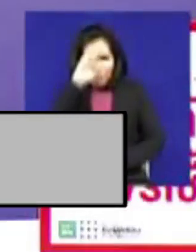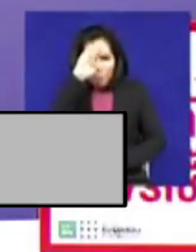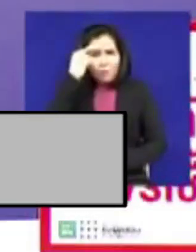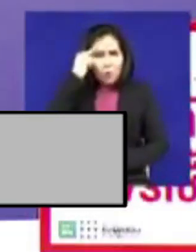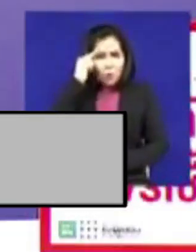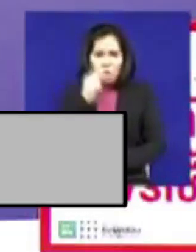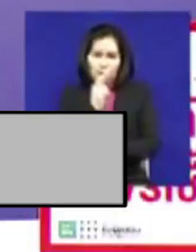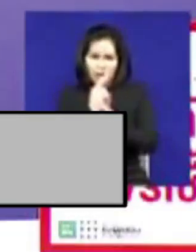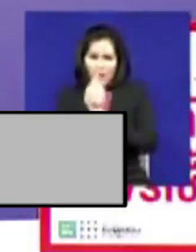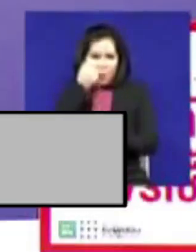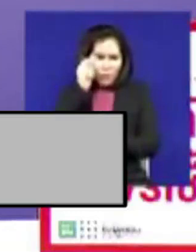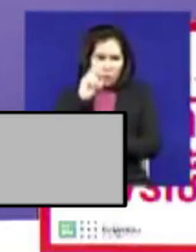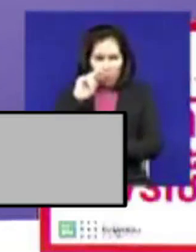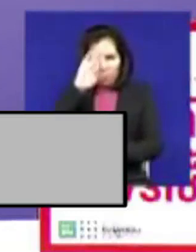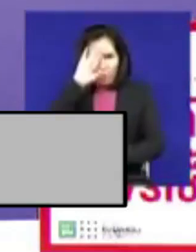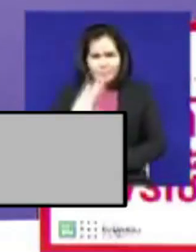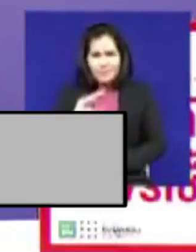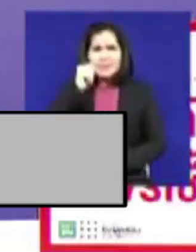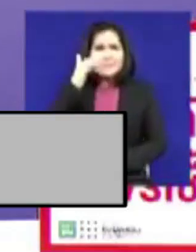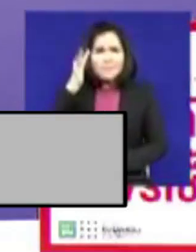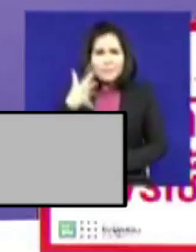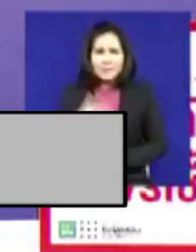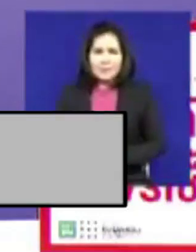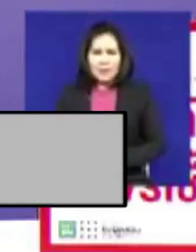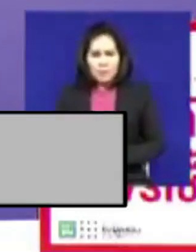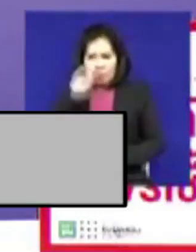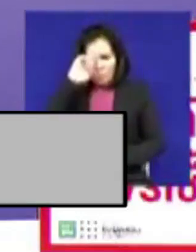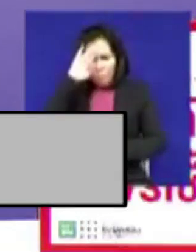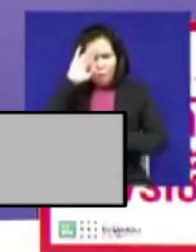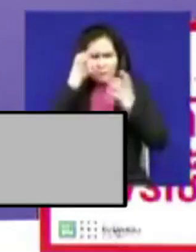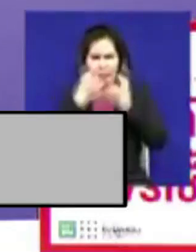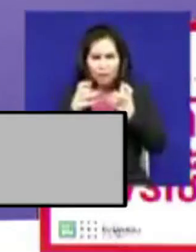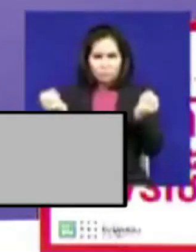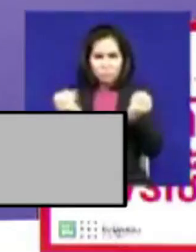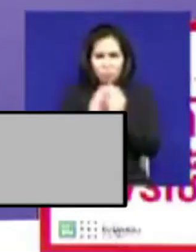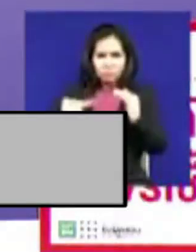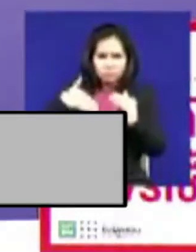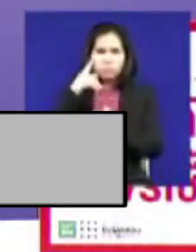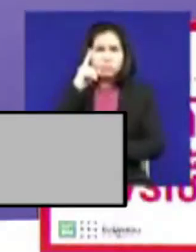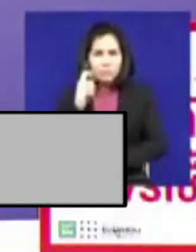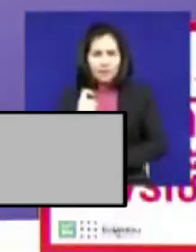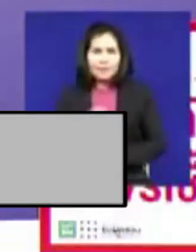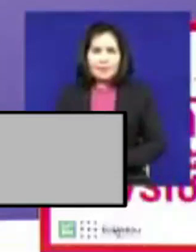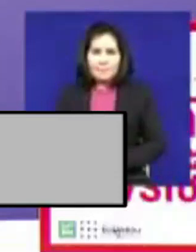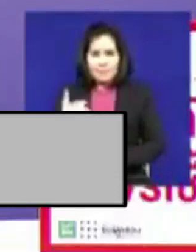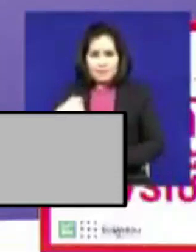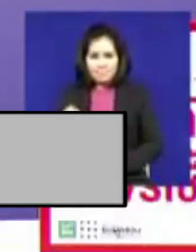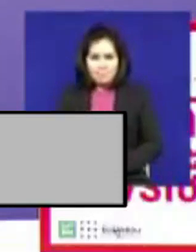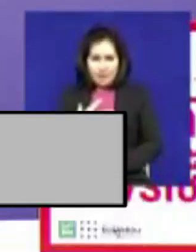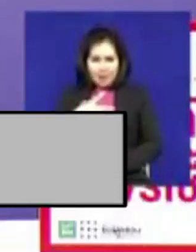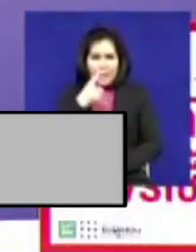ล้วไม่ดีขึ้นภายใน2วันนะครับหรือมีอาการรุนแรงจนกระทั่งเสียชีวิตตลอดจนถ่ายภาพรังสีเนี่ยมันเข้า